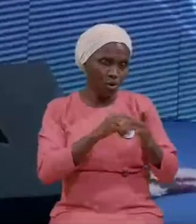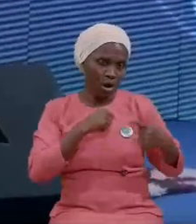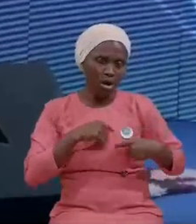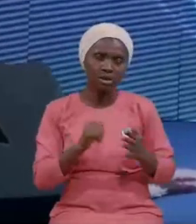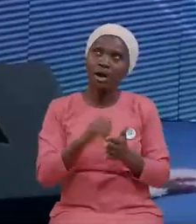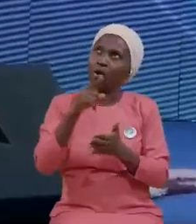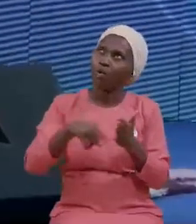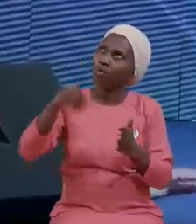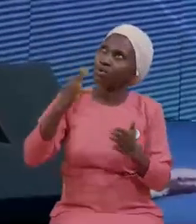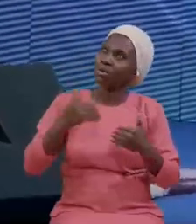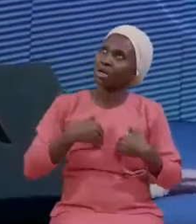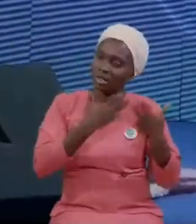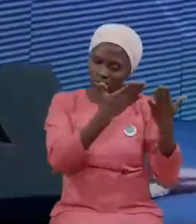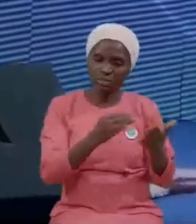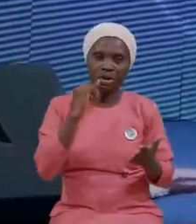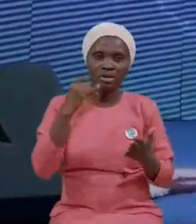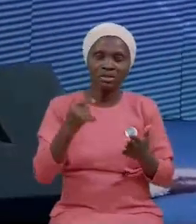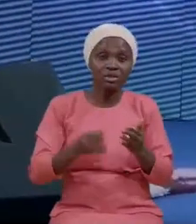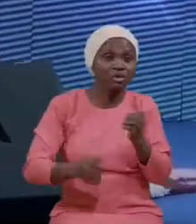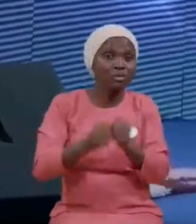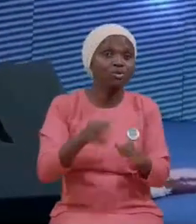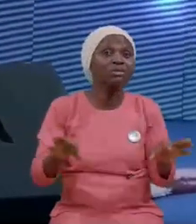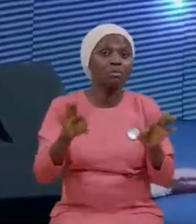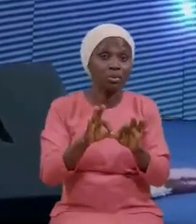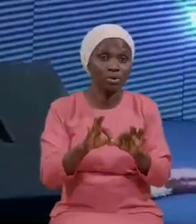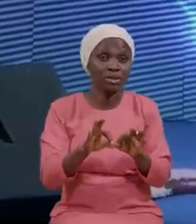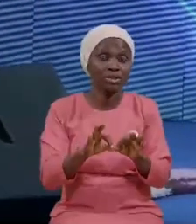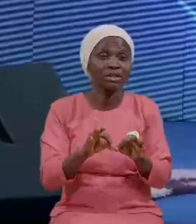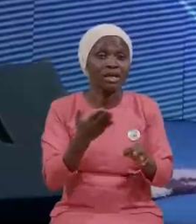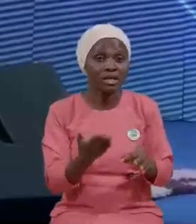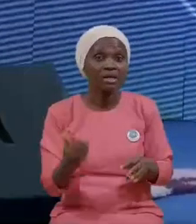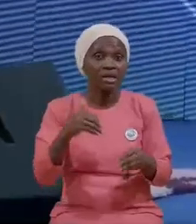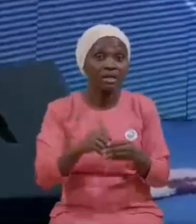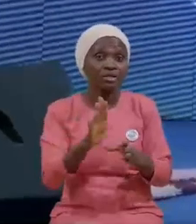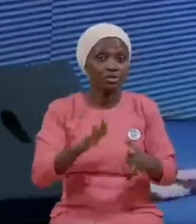Que ce que Dieu a envoyé est la chose la plus importante dans ta vie.